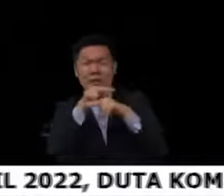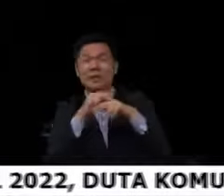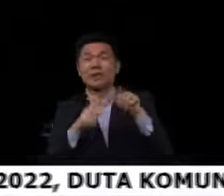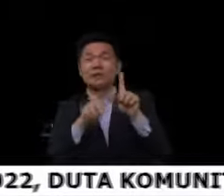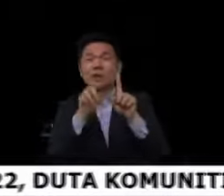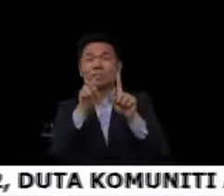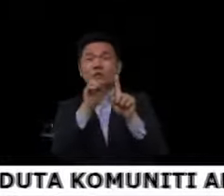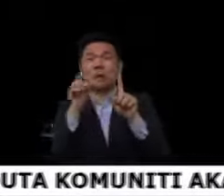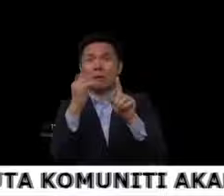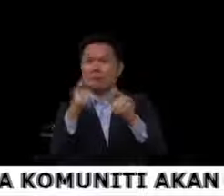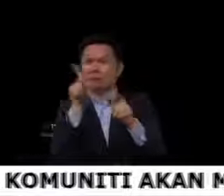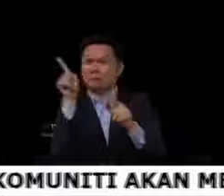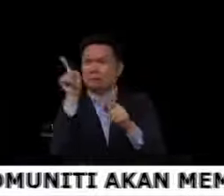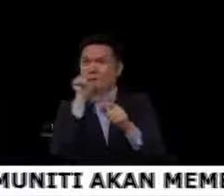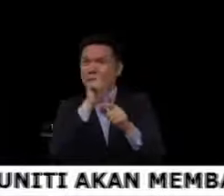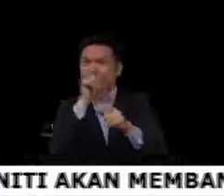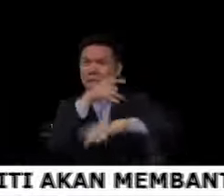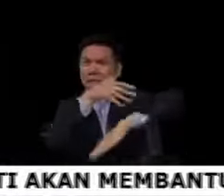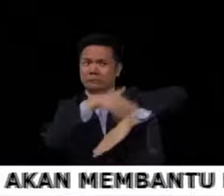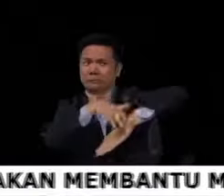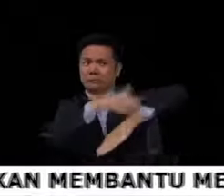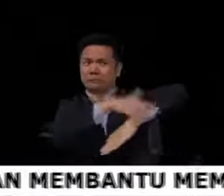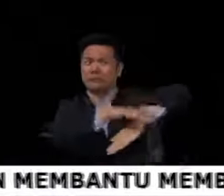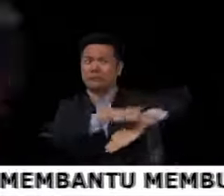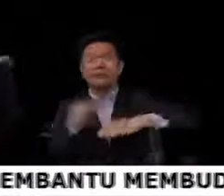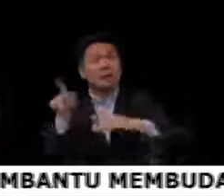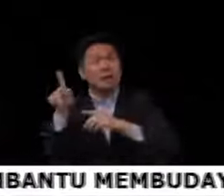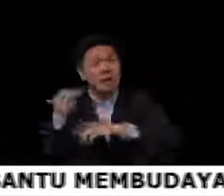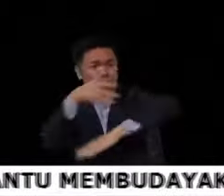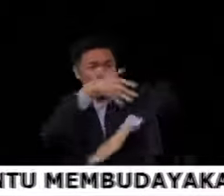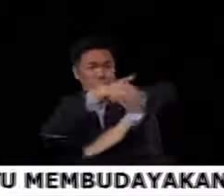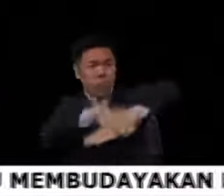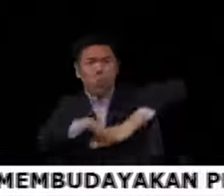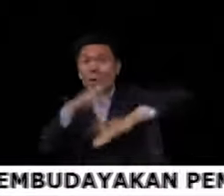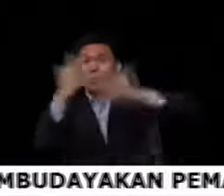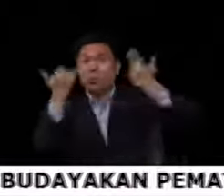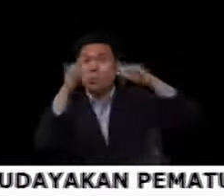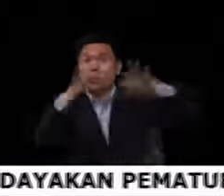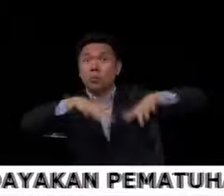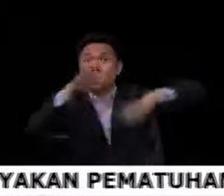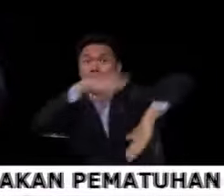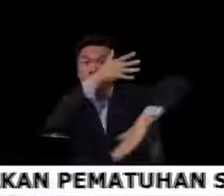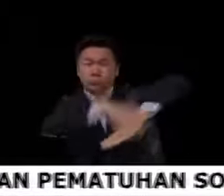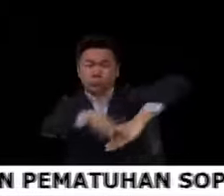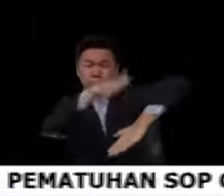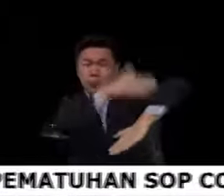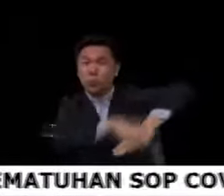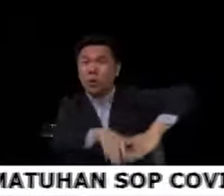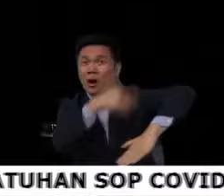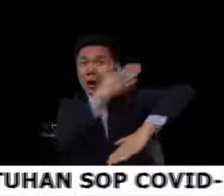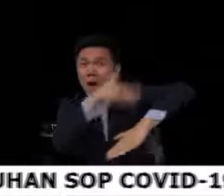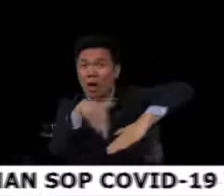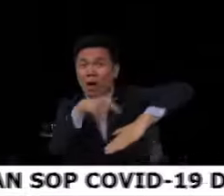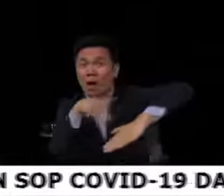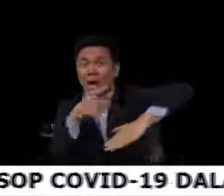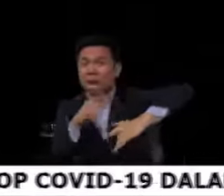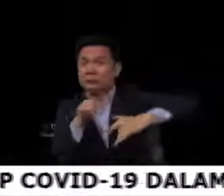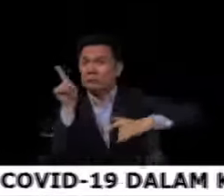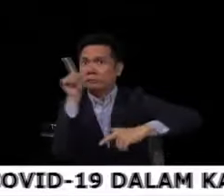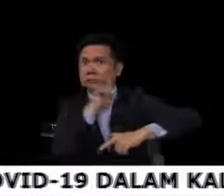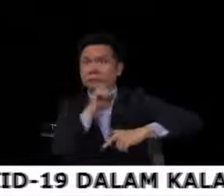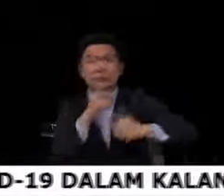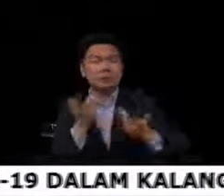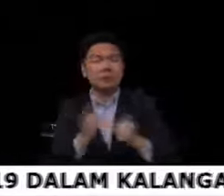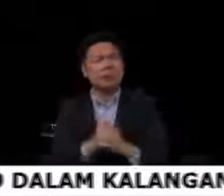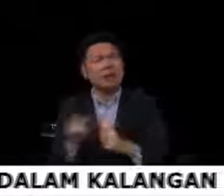200 Allah berada dalam keadaan kritikal atau juga menyebut tadi soal culun diakibatkan oleh banjir setelah hujan lebat make menjadi lebih geruh lebih ketir